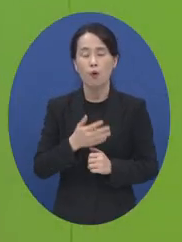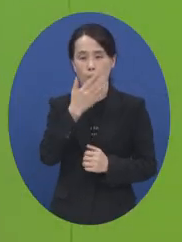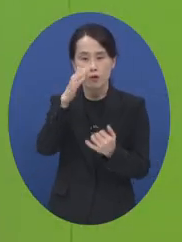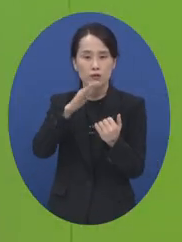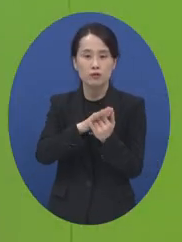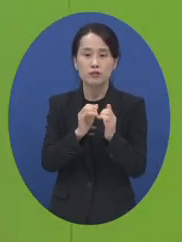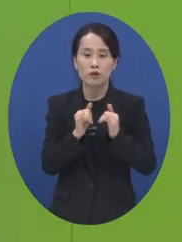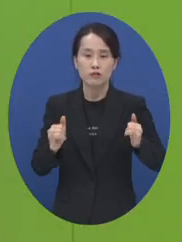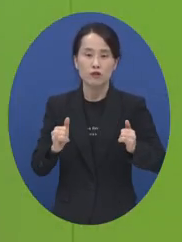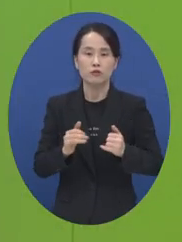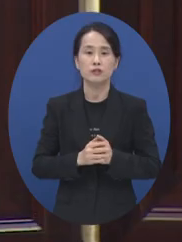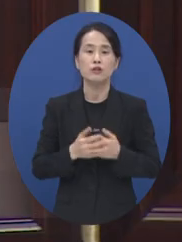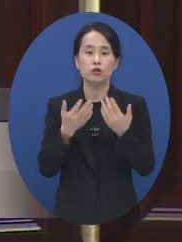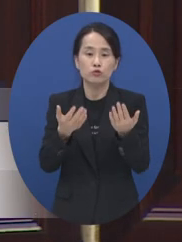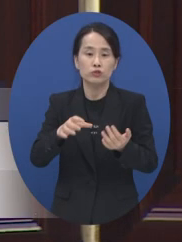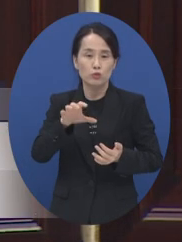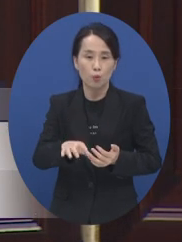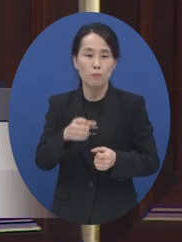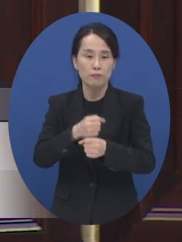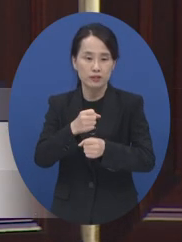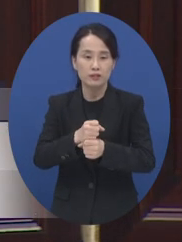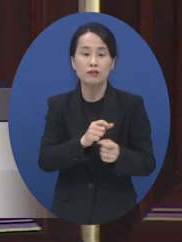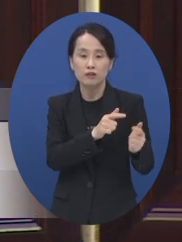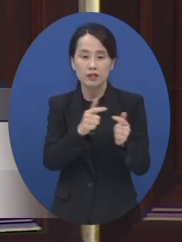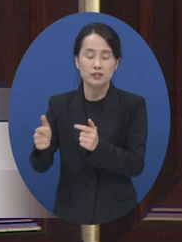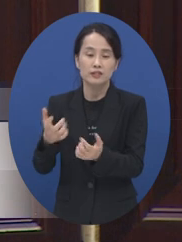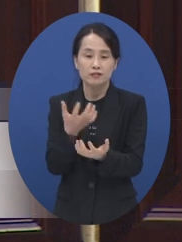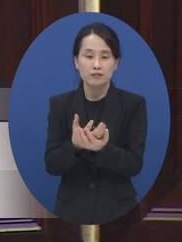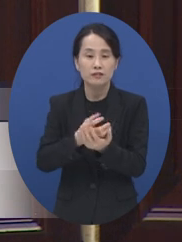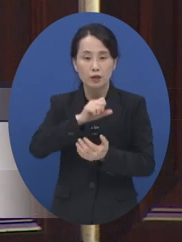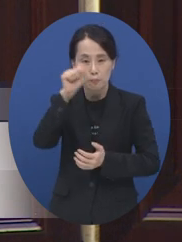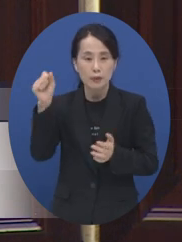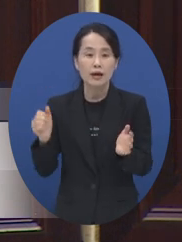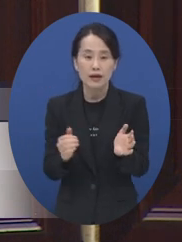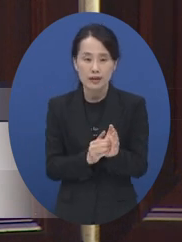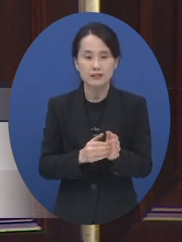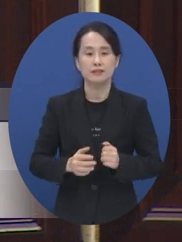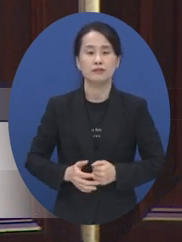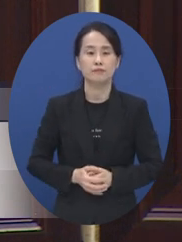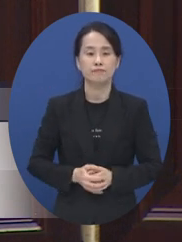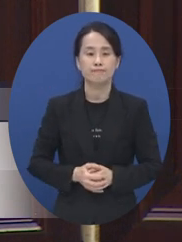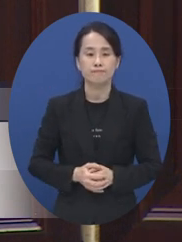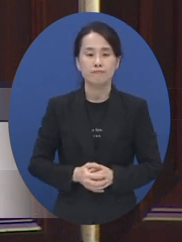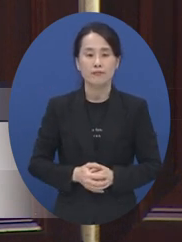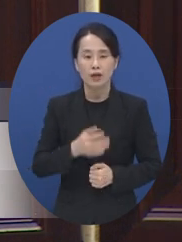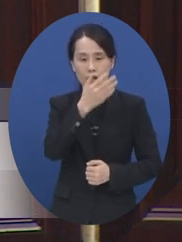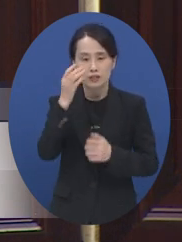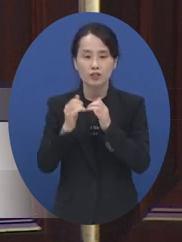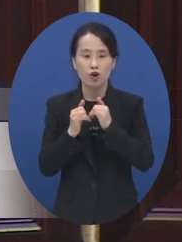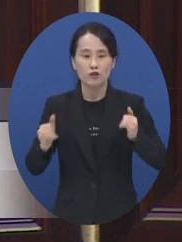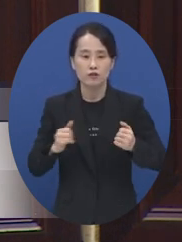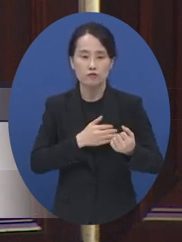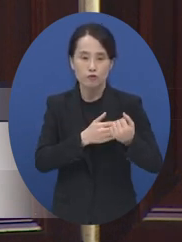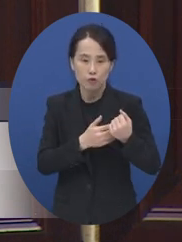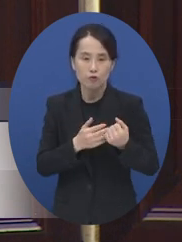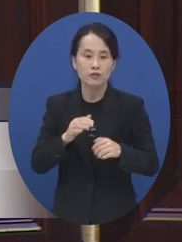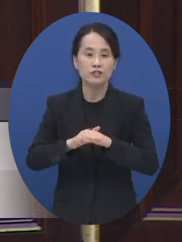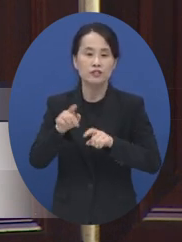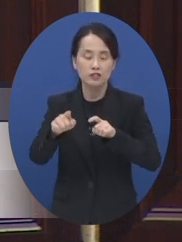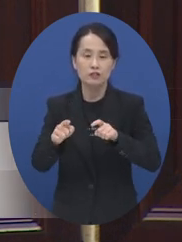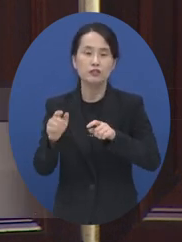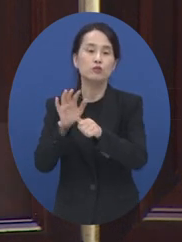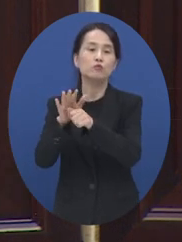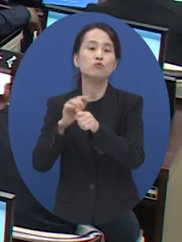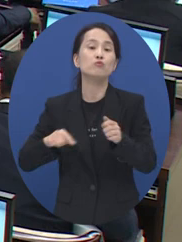설치 운영 조례안 등 입니다 청년들의 자발적인 모임 활성화와 사회 참여 기회 진진 등 청년 권익 시련의